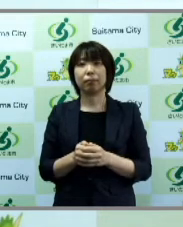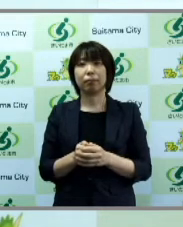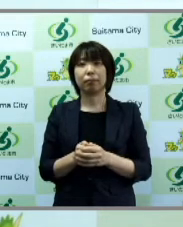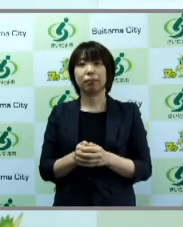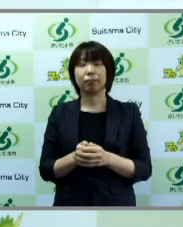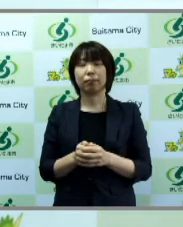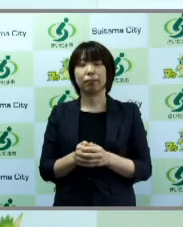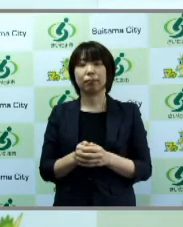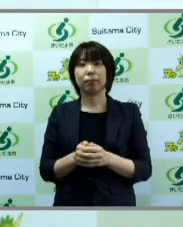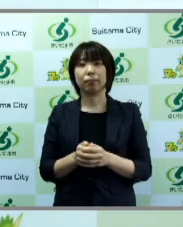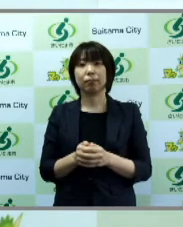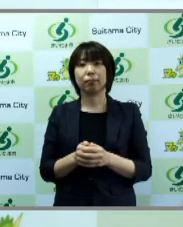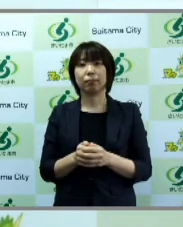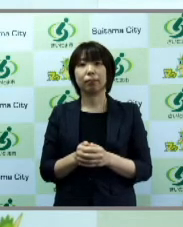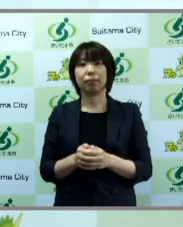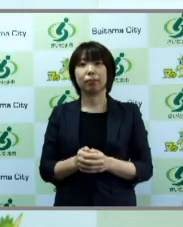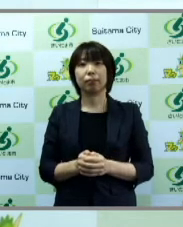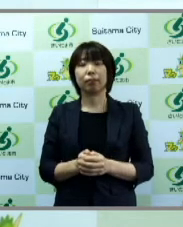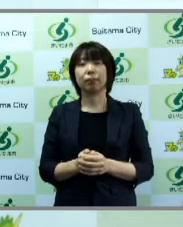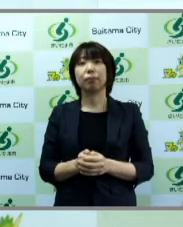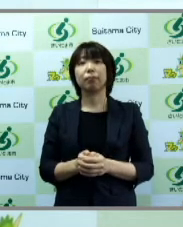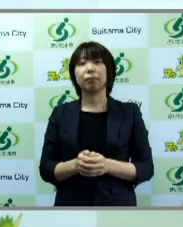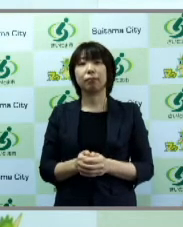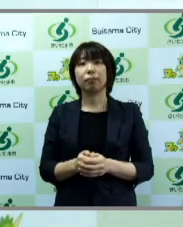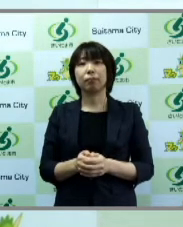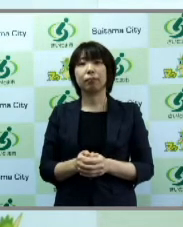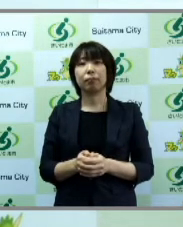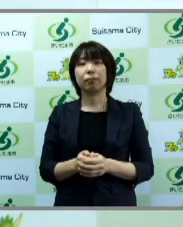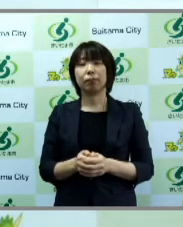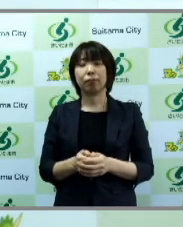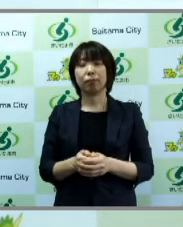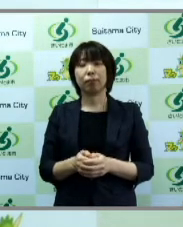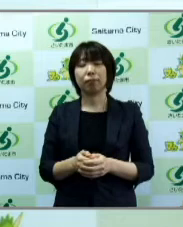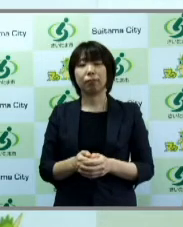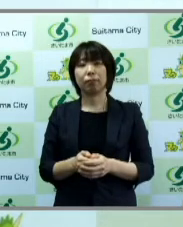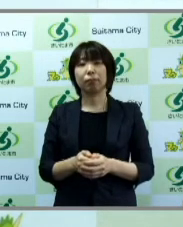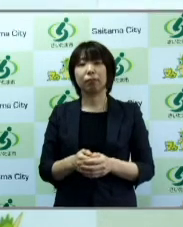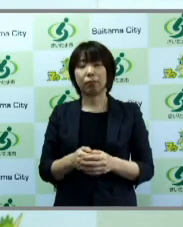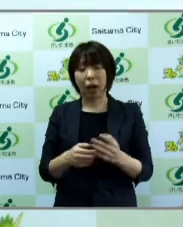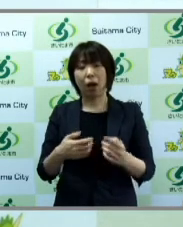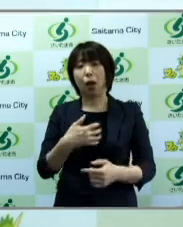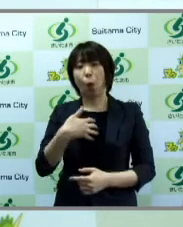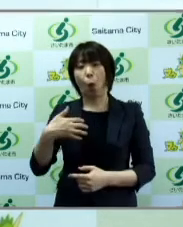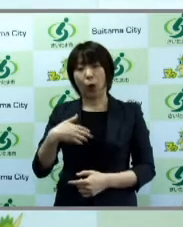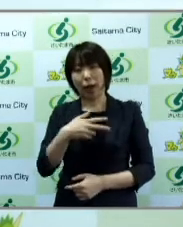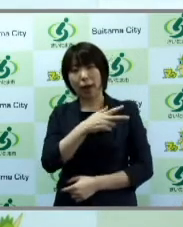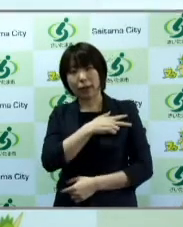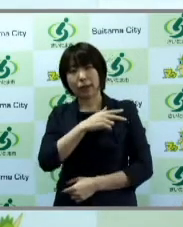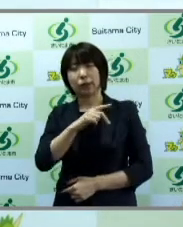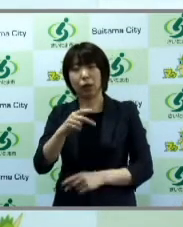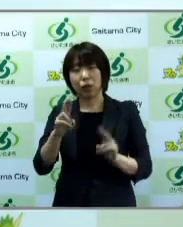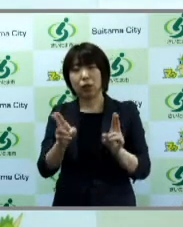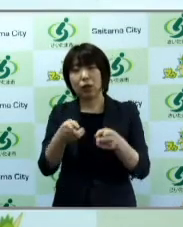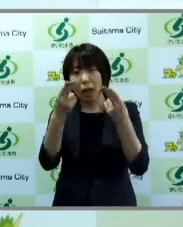一つは、保健師さんとかそういった専門ところ的な役割の方々は全く今ま